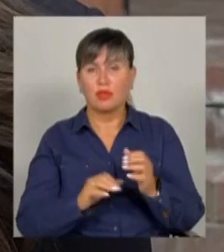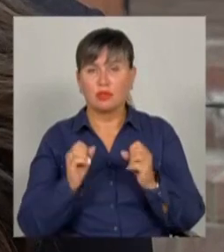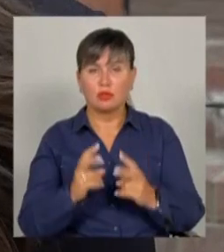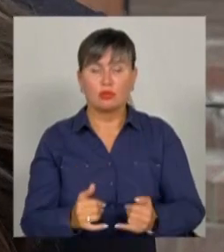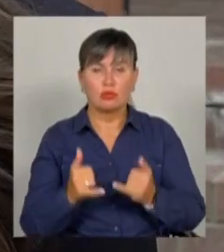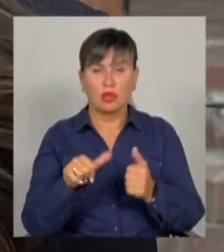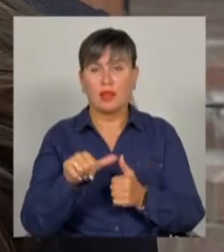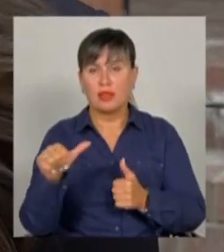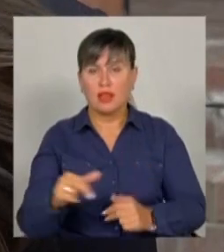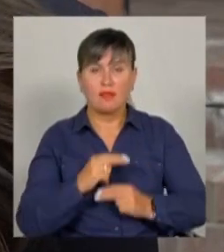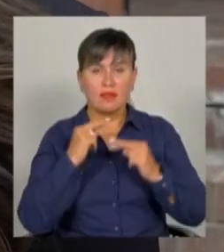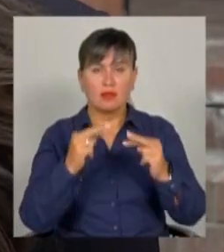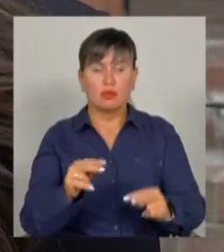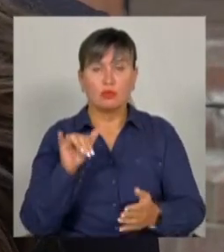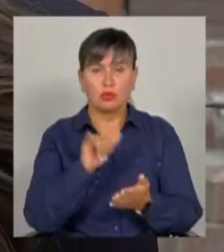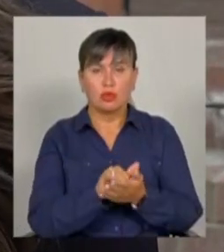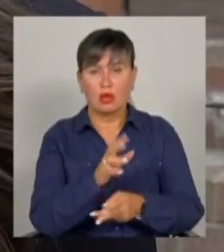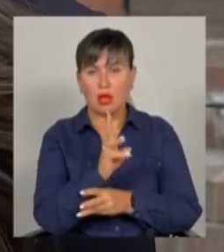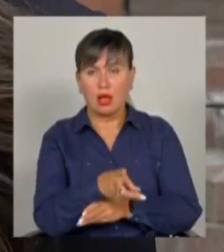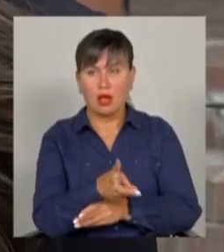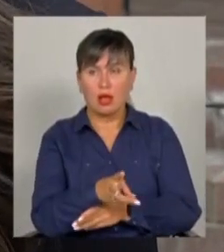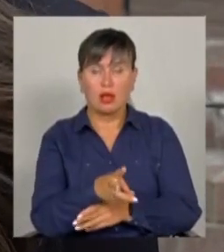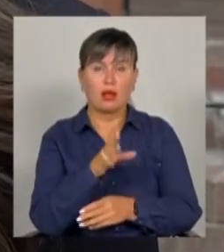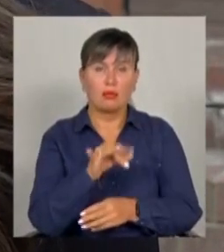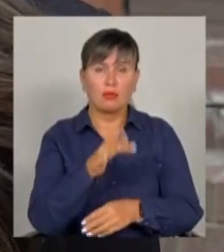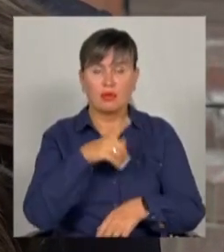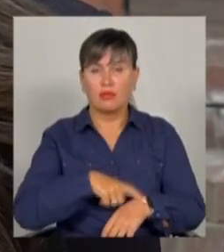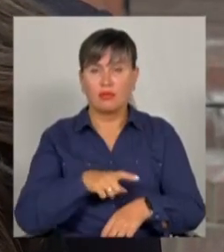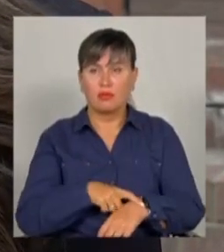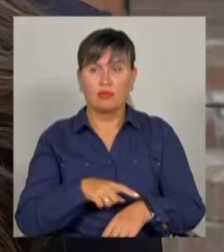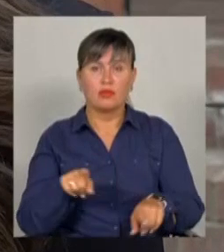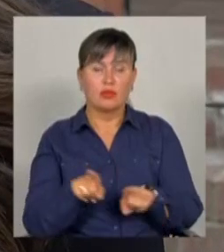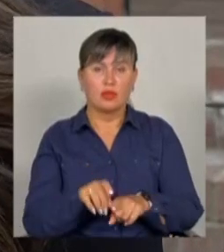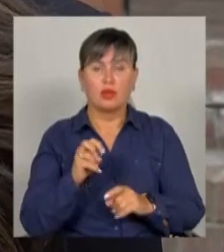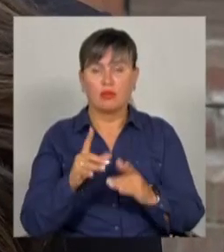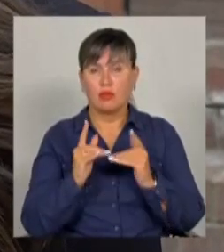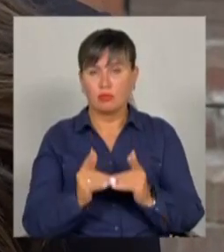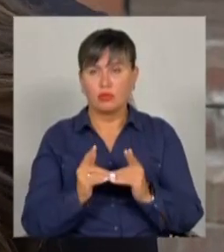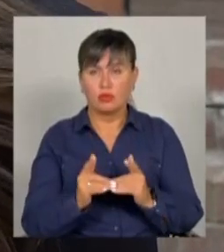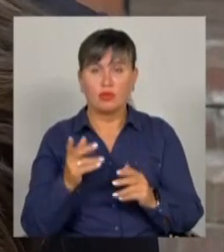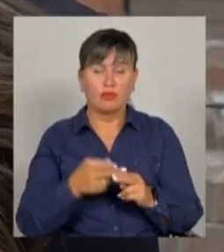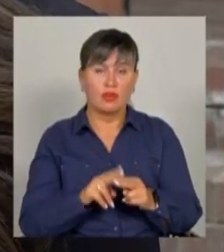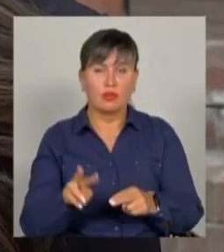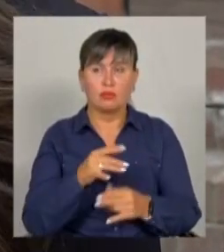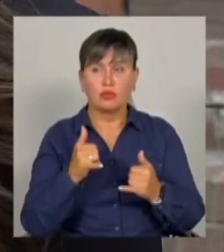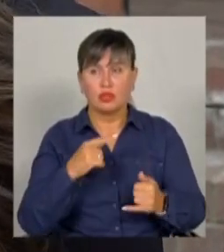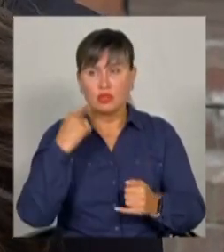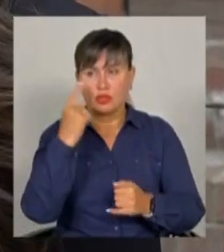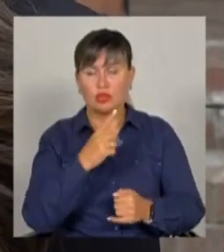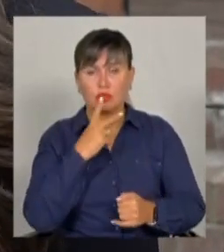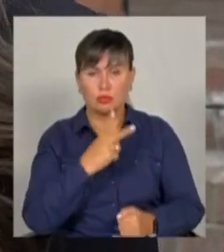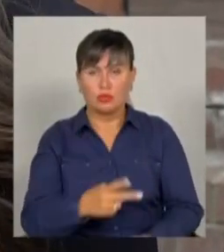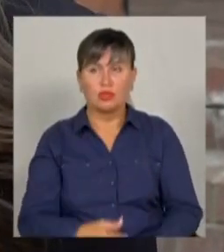уделяют отдельное внимание. Устанавливают видеокамеры, а комендантский час предусмотрен так же, как и в общежитиях. В этом мы сейчас лично